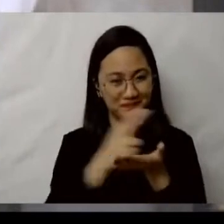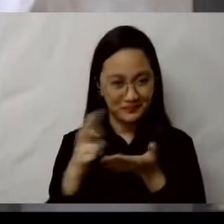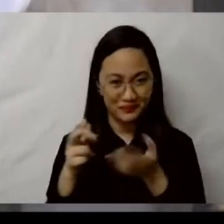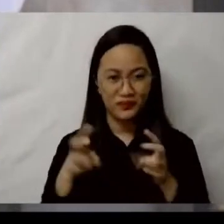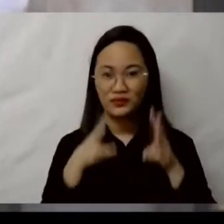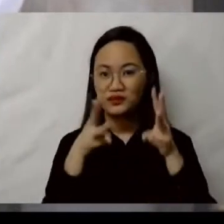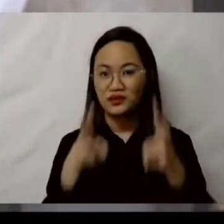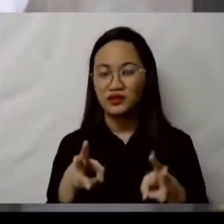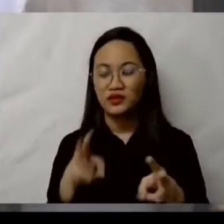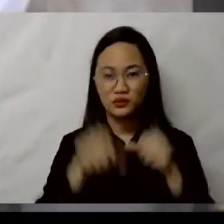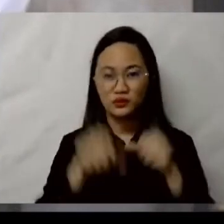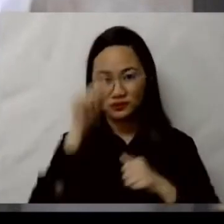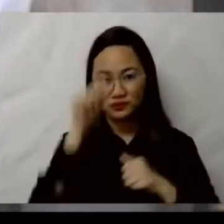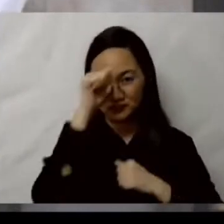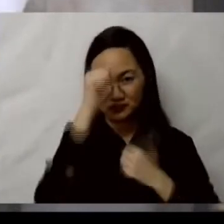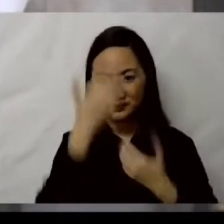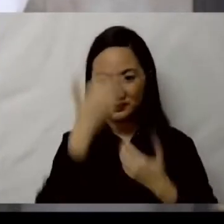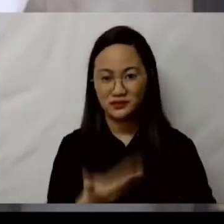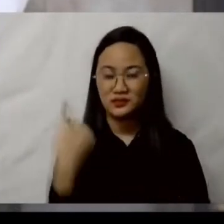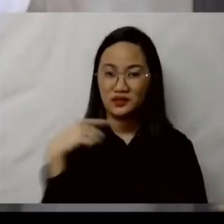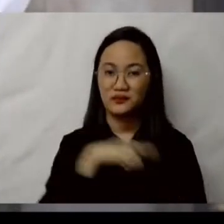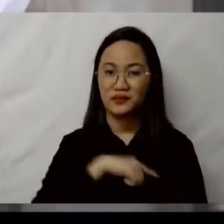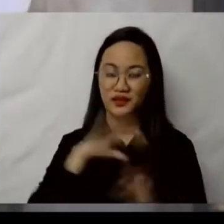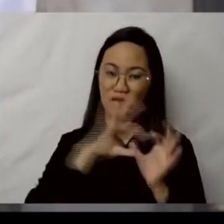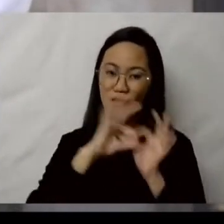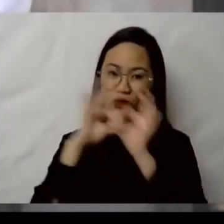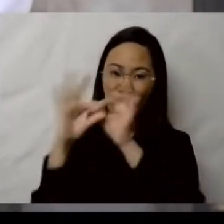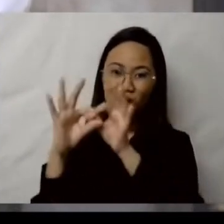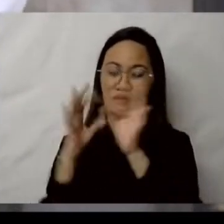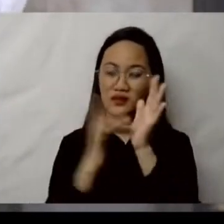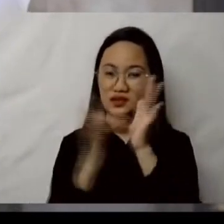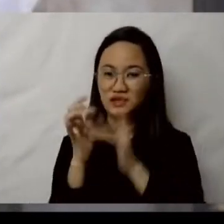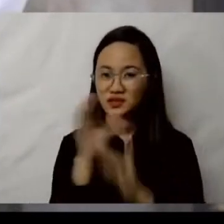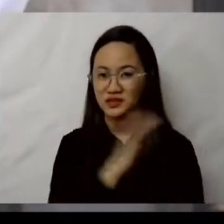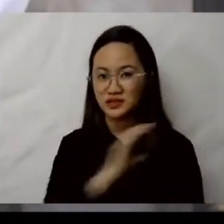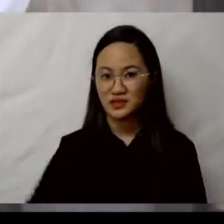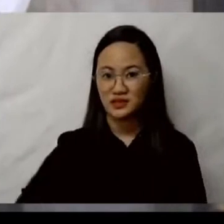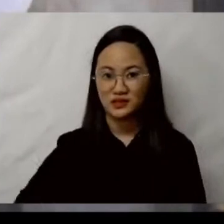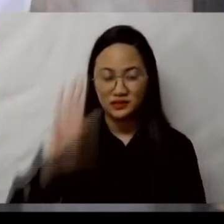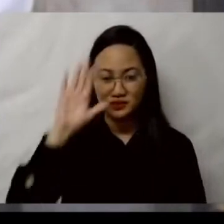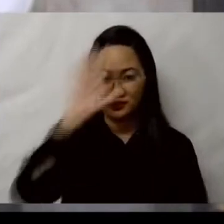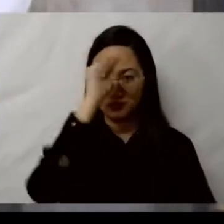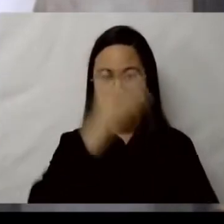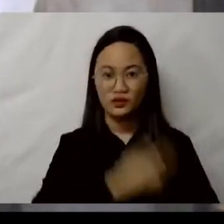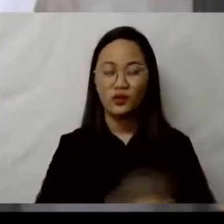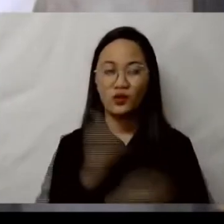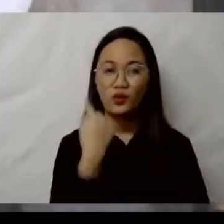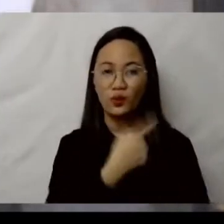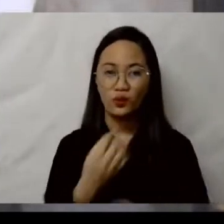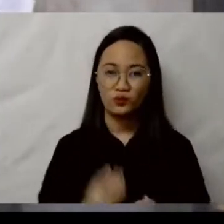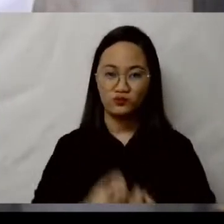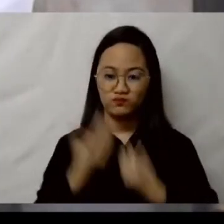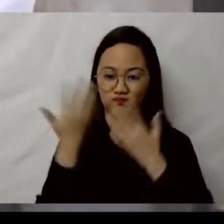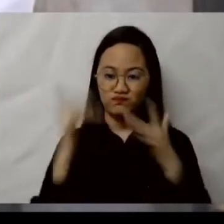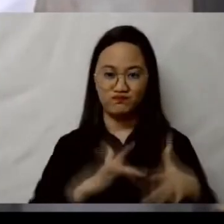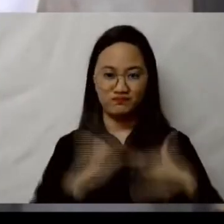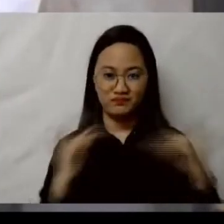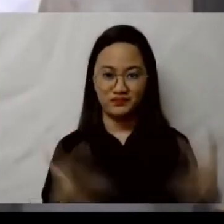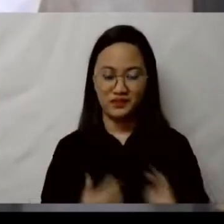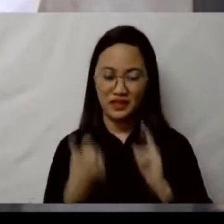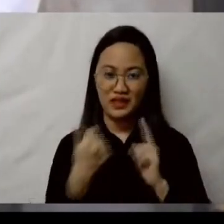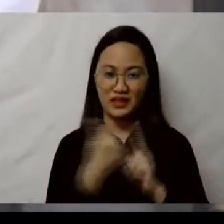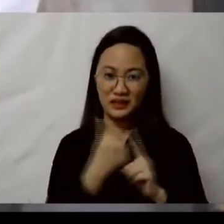iyo, kami rin ay makiisa ni Hesukristong anak mo na buong pusong nag-alay ng sarili upang maging pagkaing